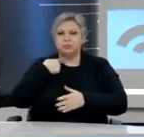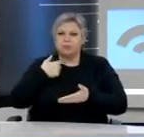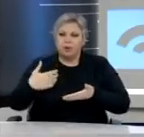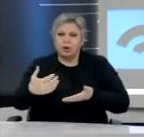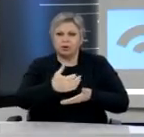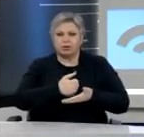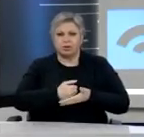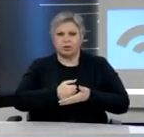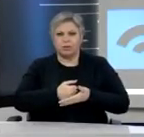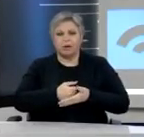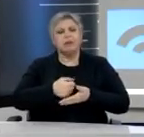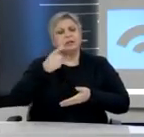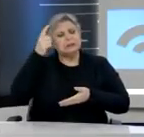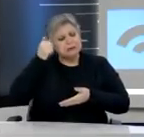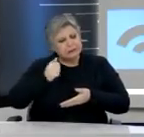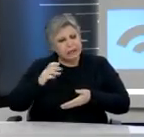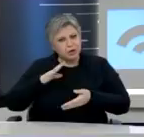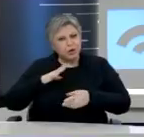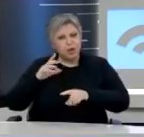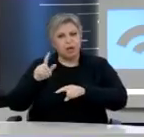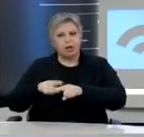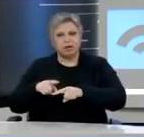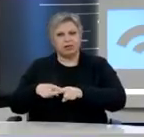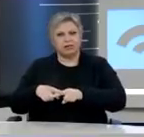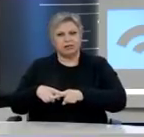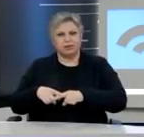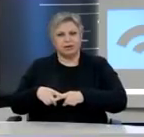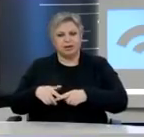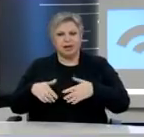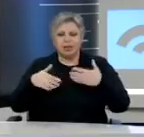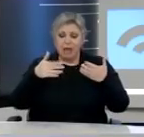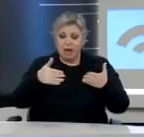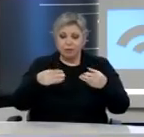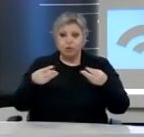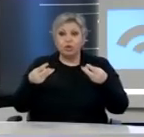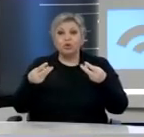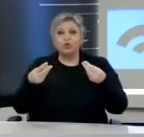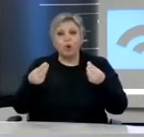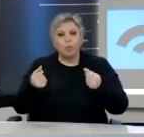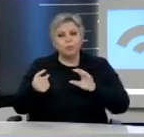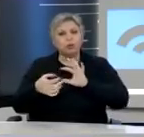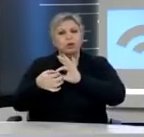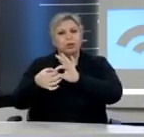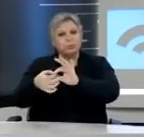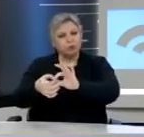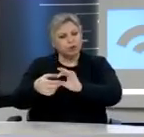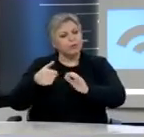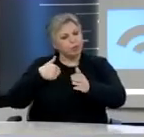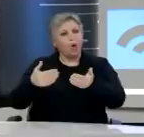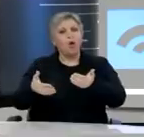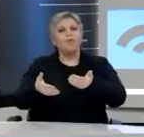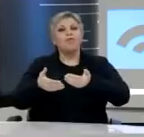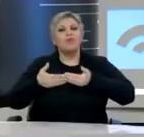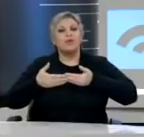ειρήνης. Ξέρει ο ελληνικός λαός. Έχετε επιλέξει αυτή τη στρατηγική. Μας κάνετε εξαιρετικά καλό, κύριε Μητσοτάκη. Συνεχίστε. Είστε ο καλύτερος χορηγός μας